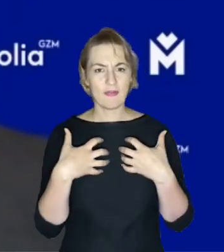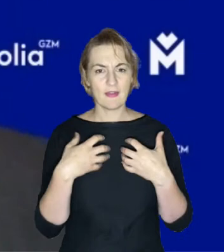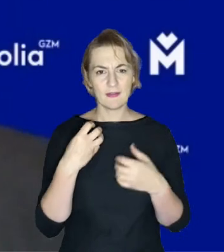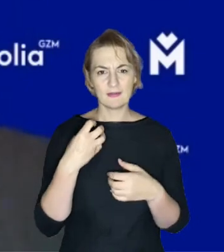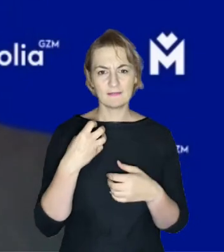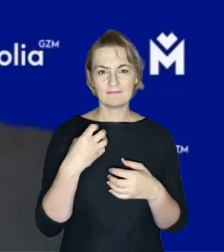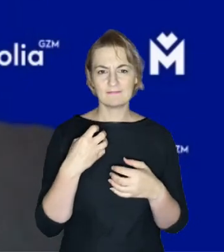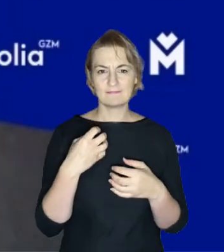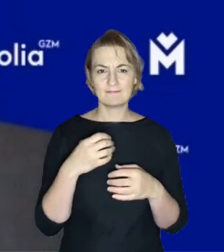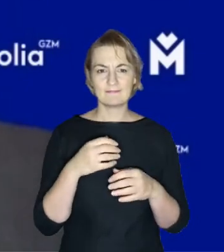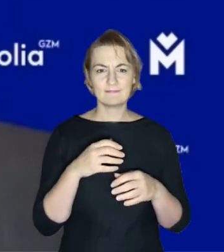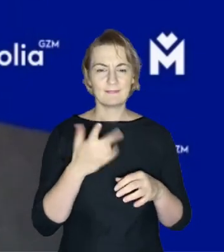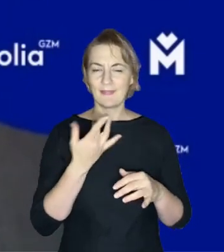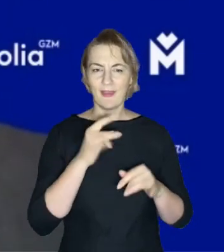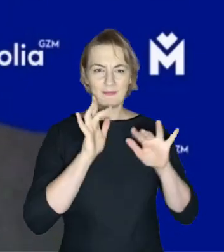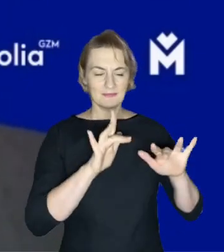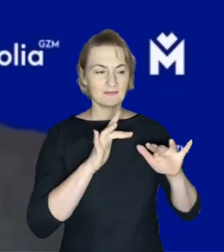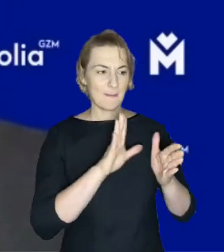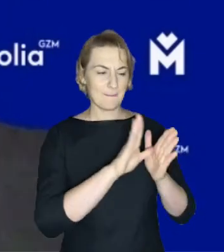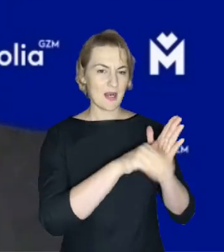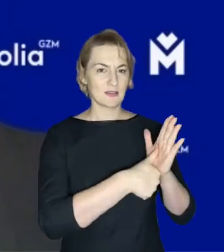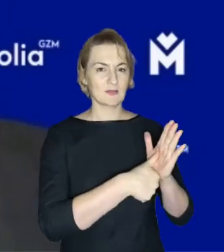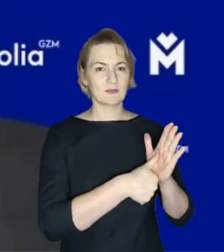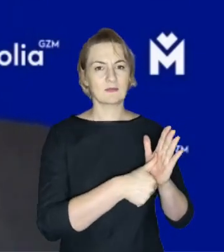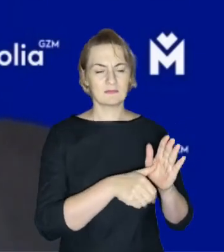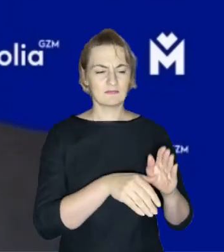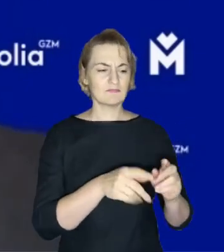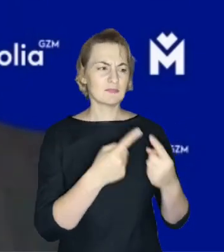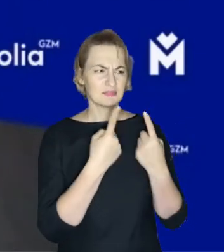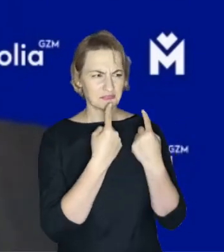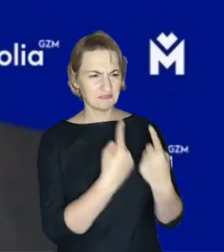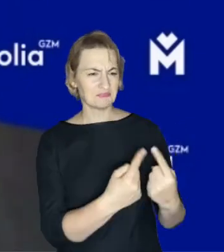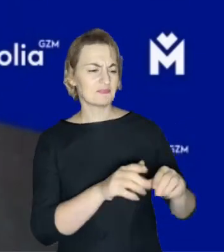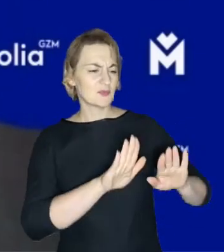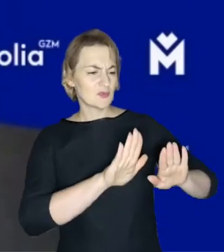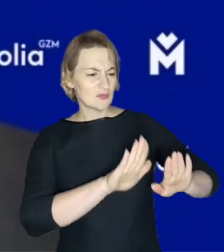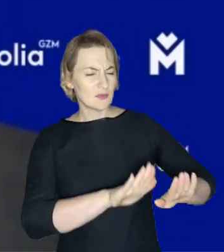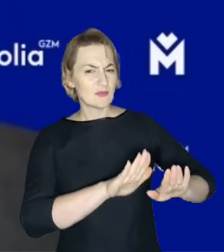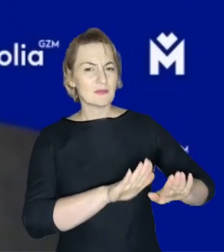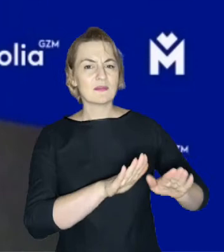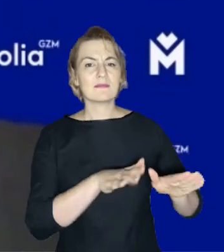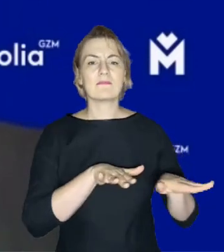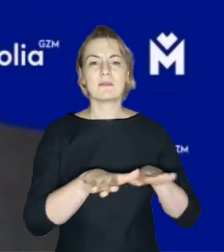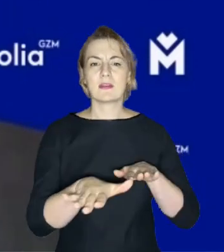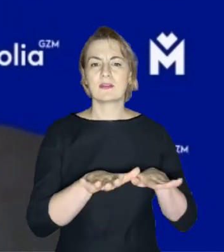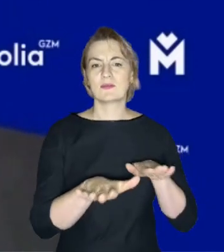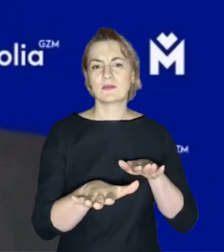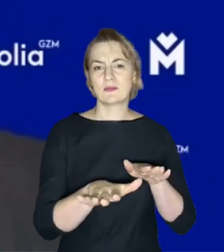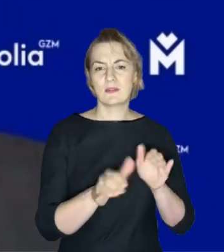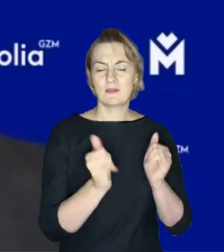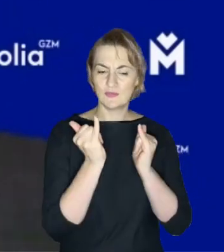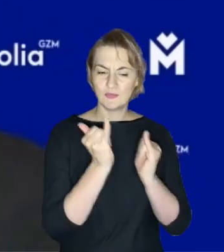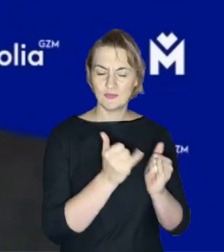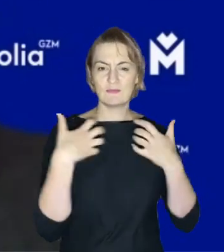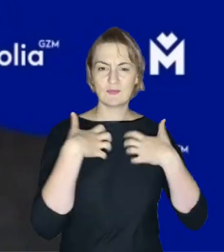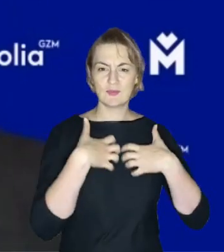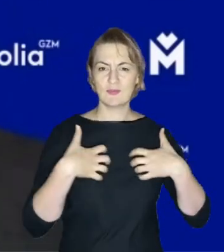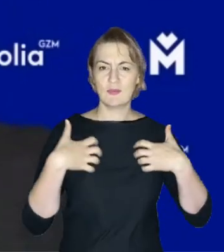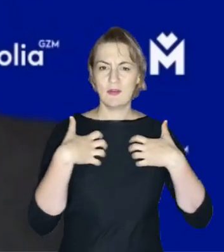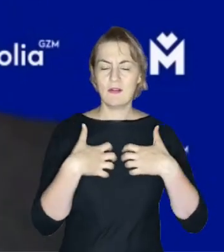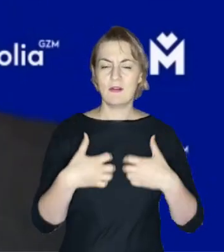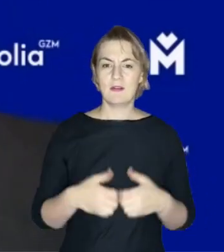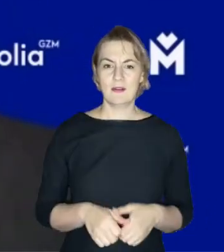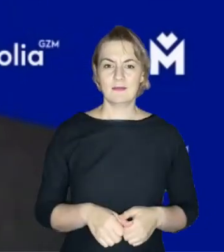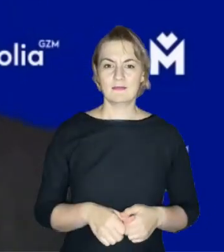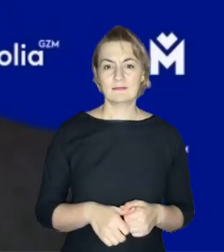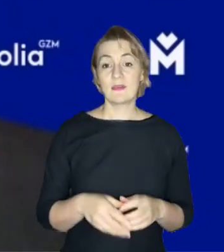powinni zostawić miejsce dla przyrody, dla dzikiej przyrody, również w naszych miastach. Im więcej tej przestrzeni będzie dla dzikiej